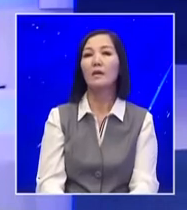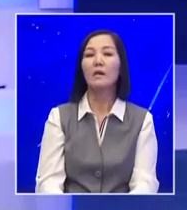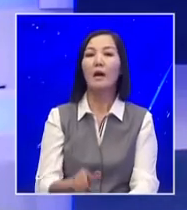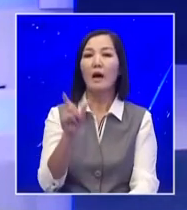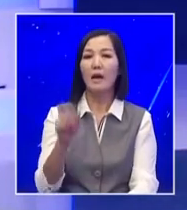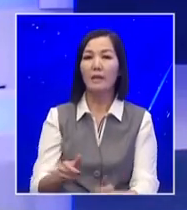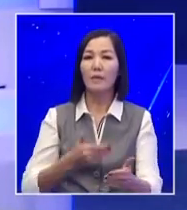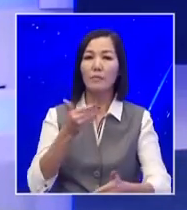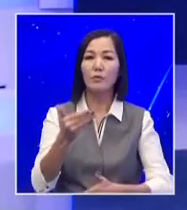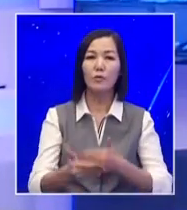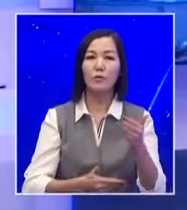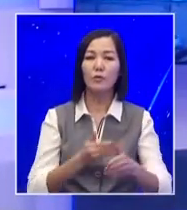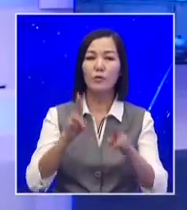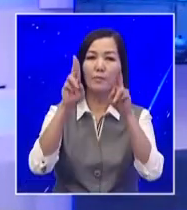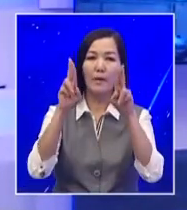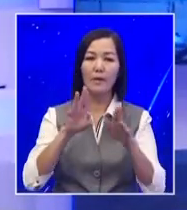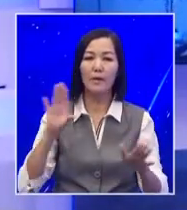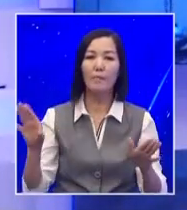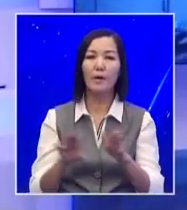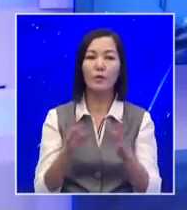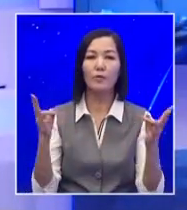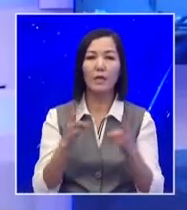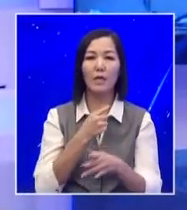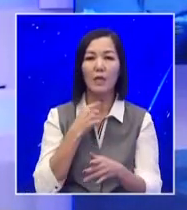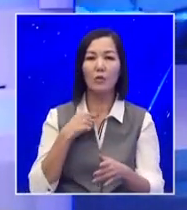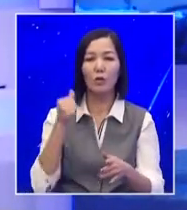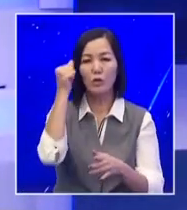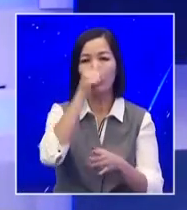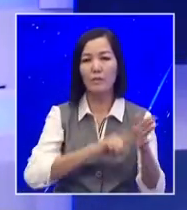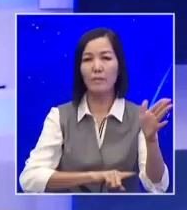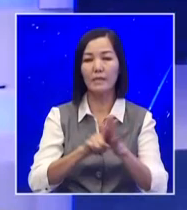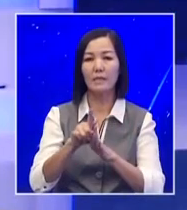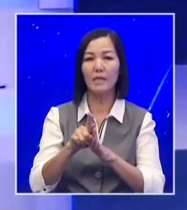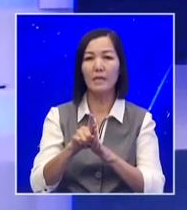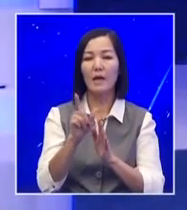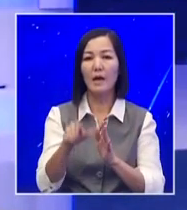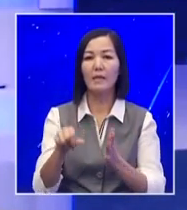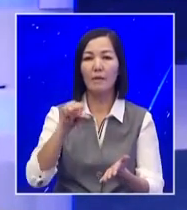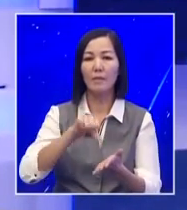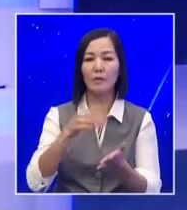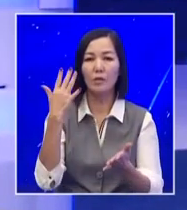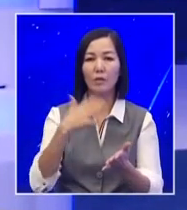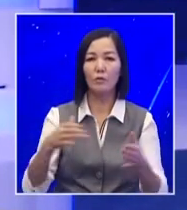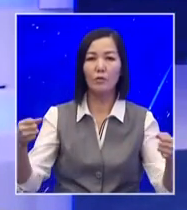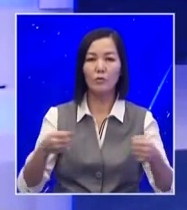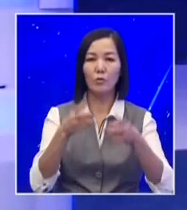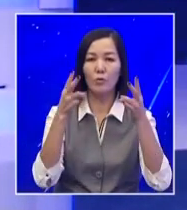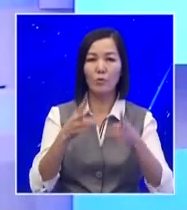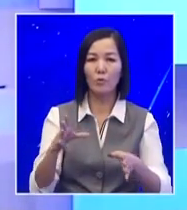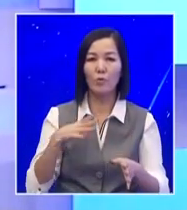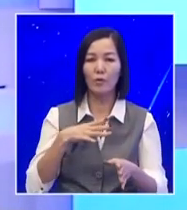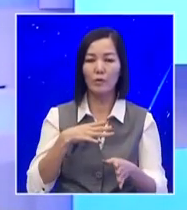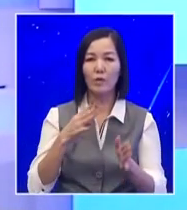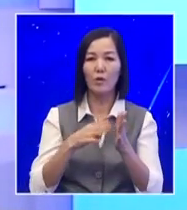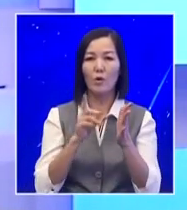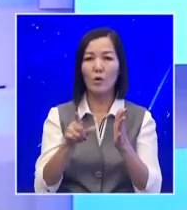Жаяу жүргінші, сен де ережені сақта. Талдықорғанда жыл басынан бері жаяулардың қатысуымен 50-ден аса жол көлік оқиғасы болған. Салдарынан